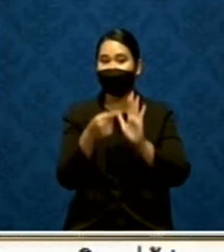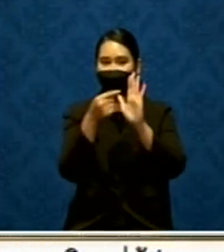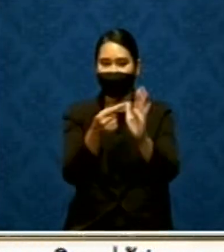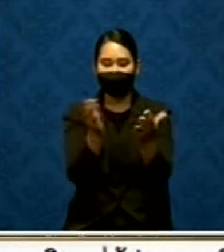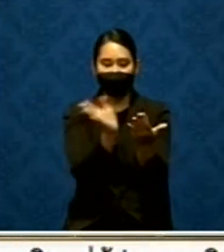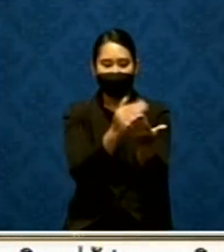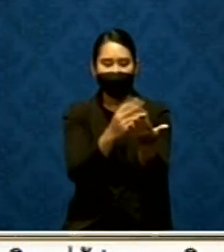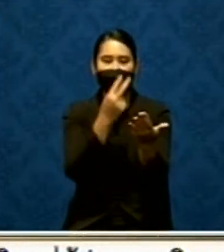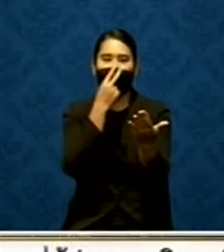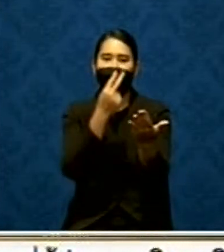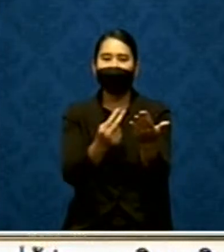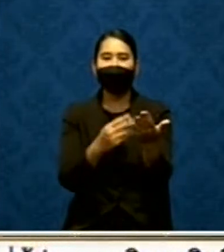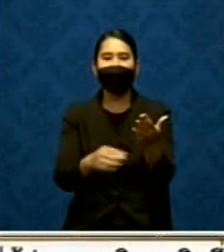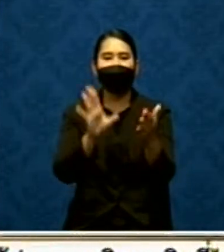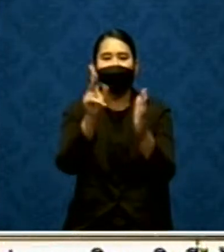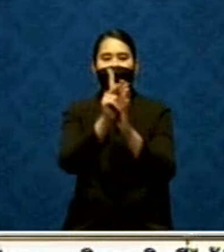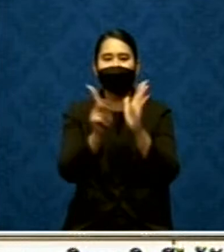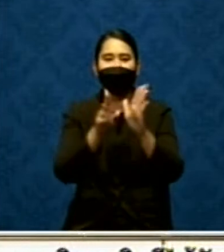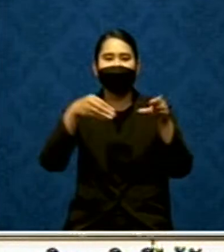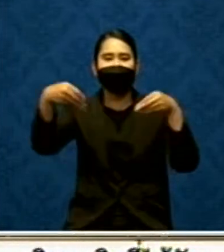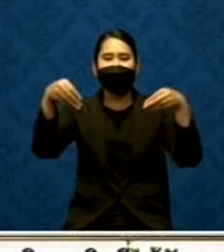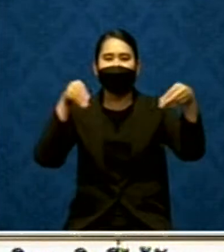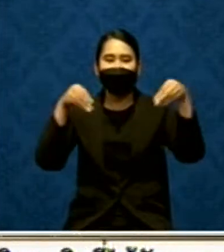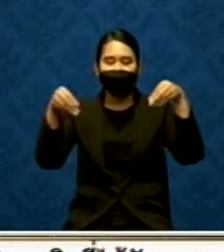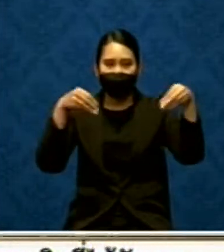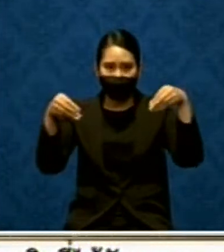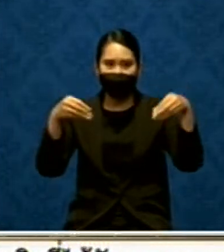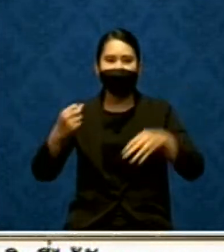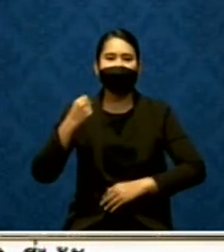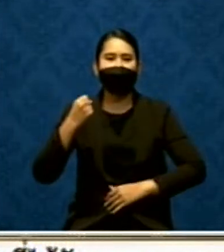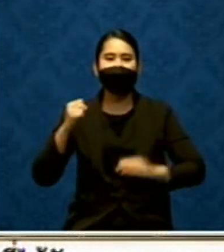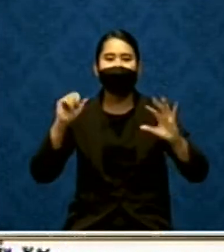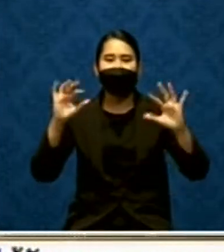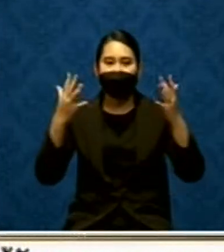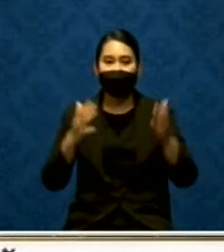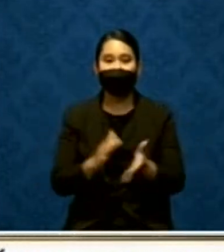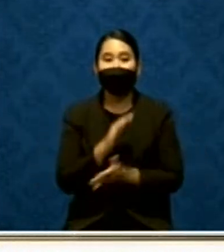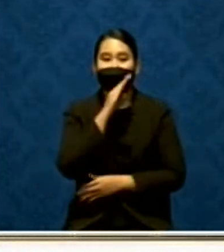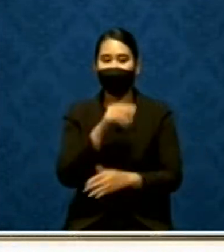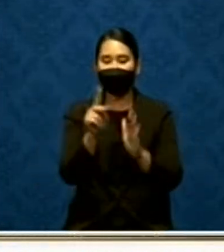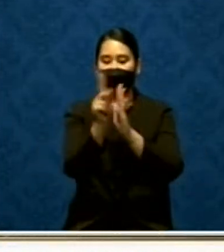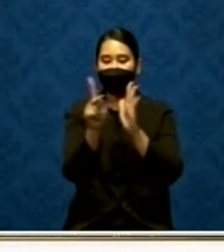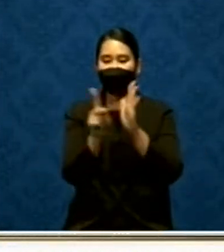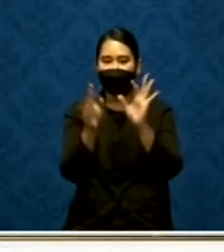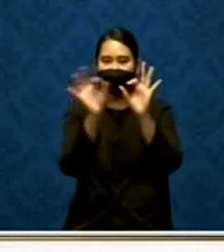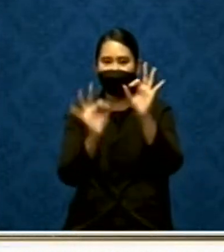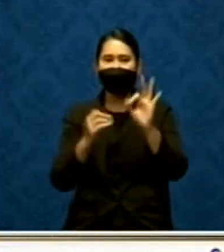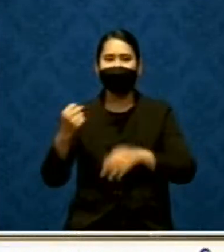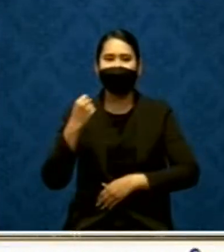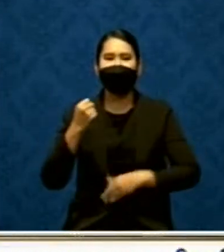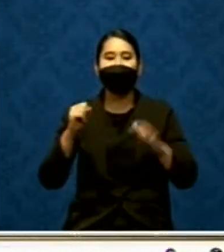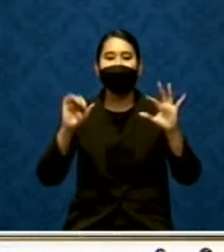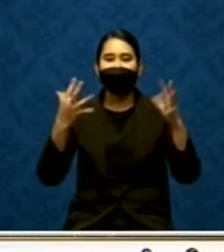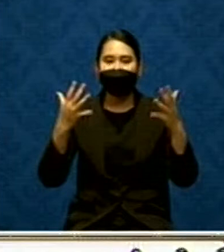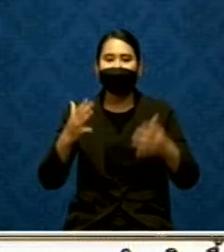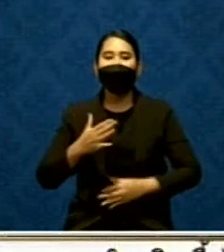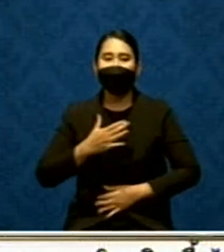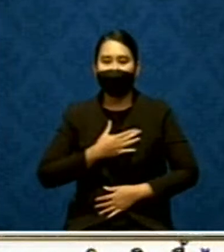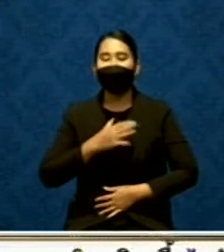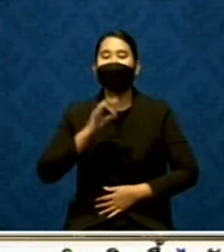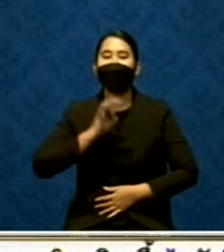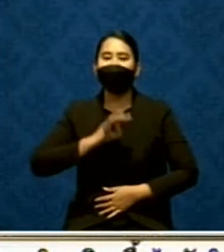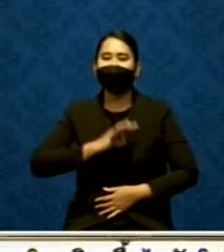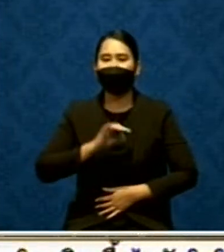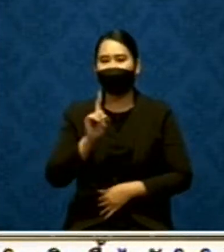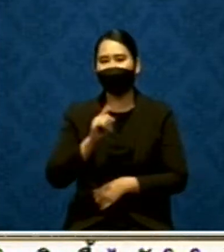วมแล้วก็อันตรายอย่างยิ่งต่อสังคมไทยถ้าท่านเขียนกฎหมายแบบไม่รัดกุมเช่นนี้ผมก็มีความจำเ